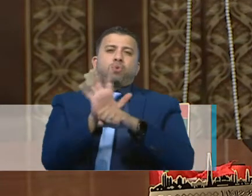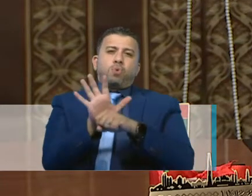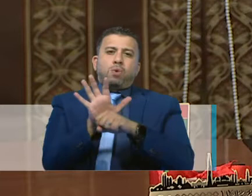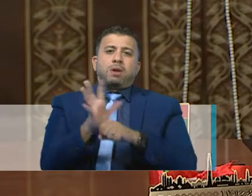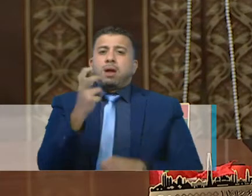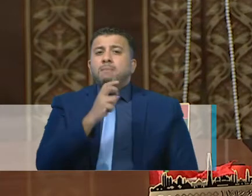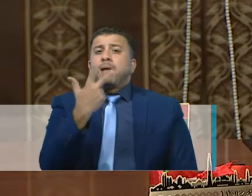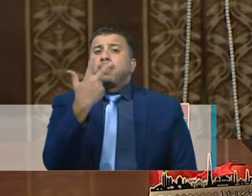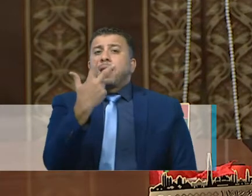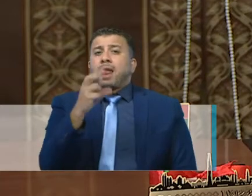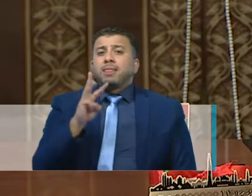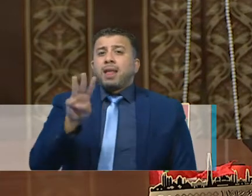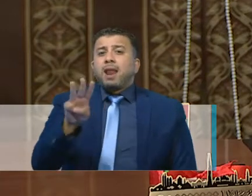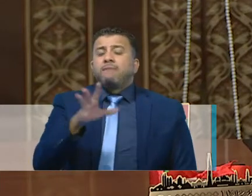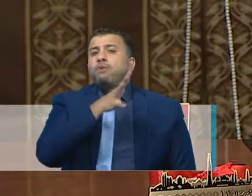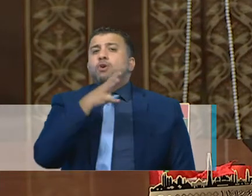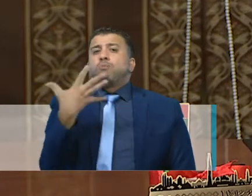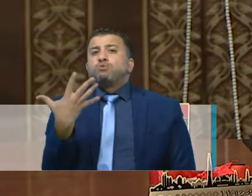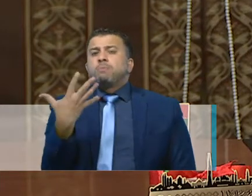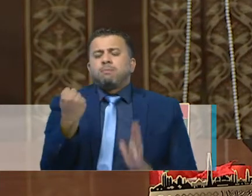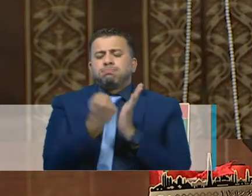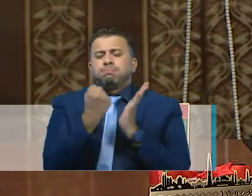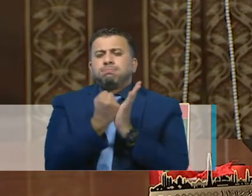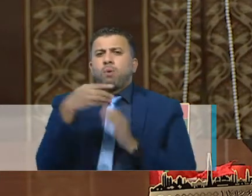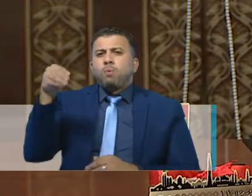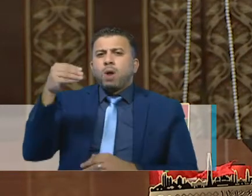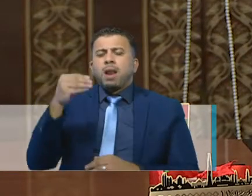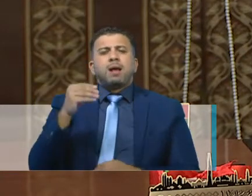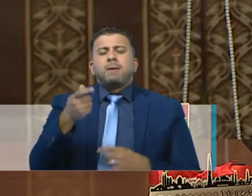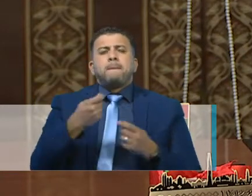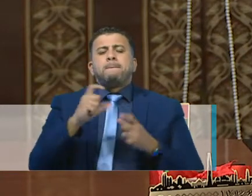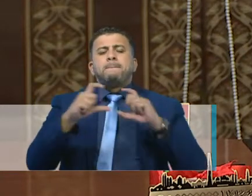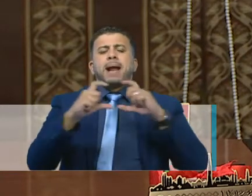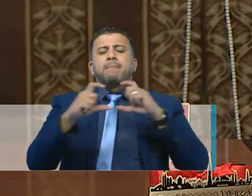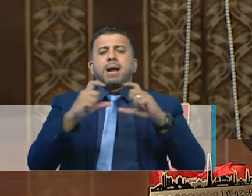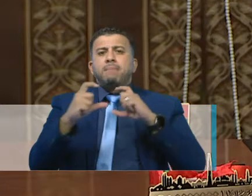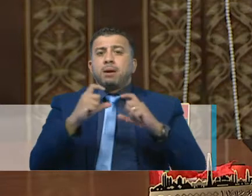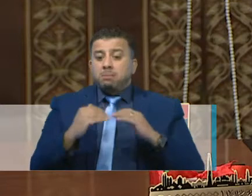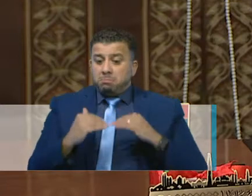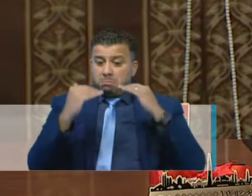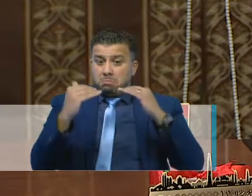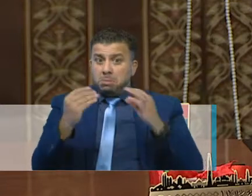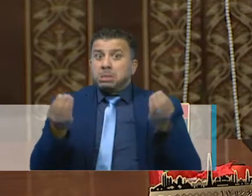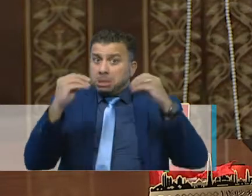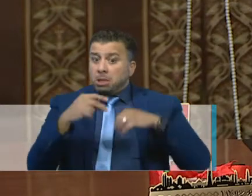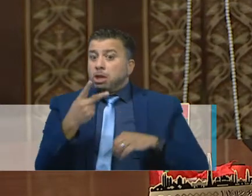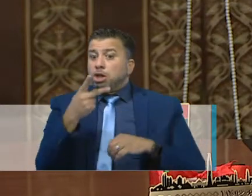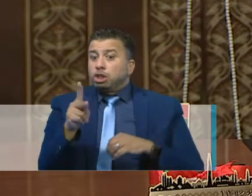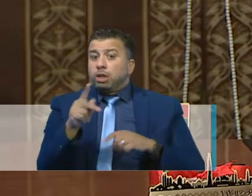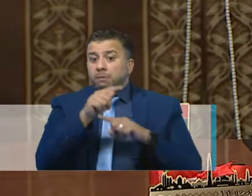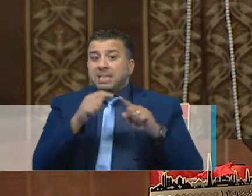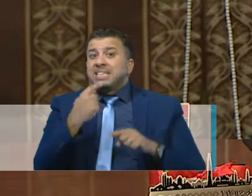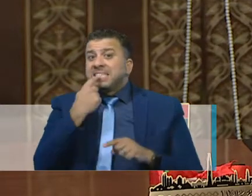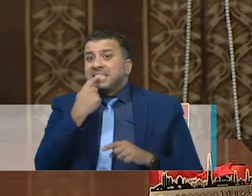سجلنا 3500 معاملة سندات ملكية، وهذا الرقم زاد عندنا بنسبة 20% عن نفس الفترة